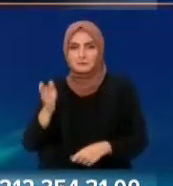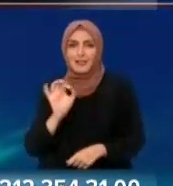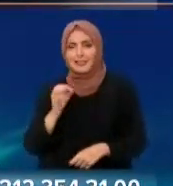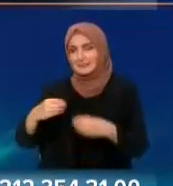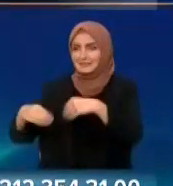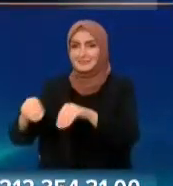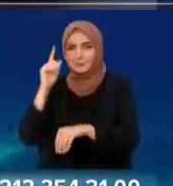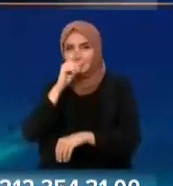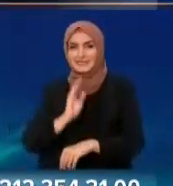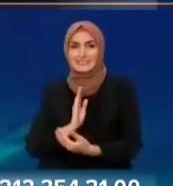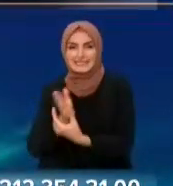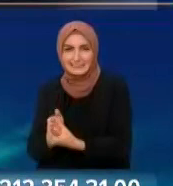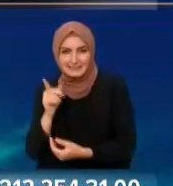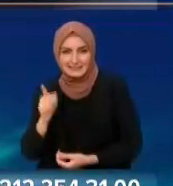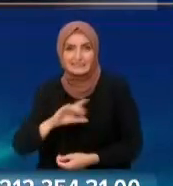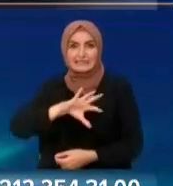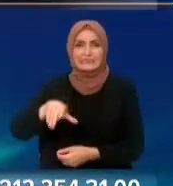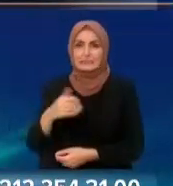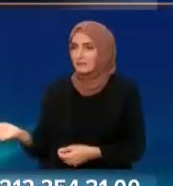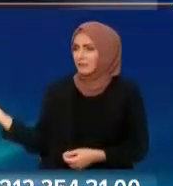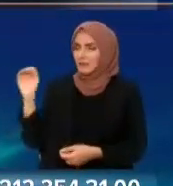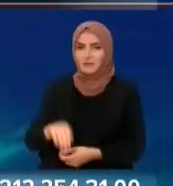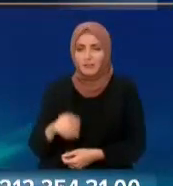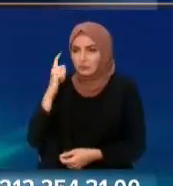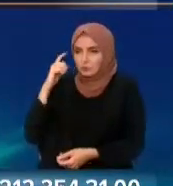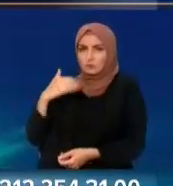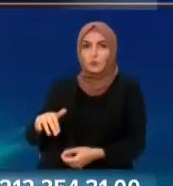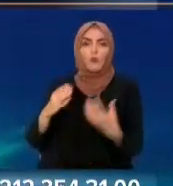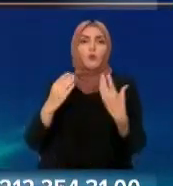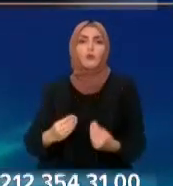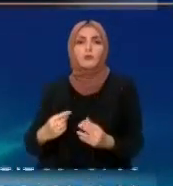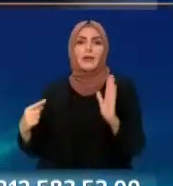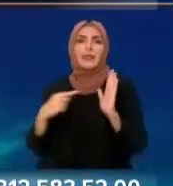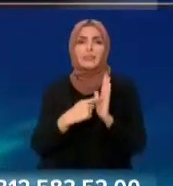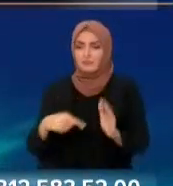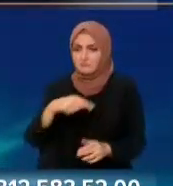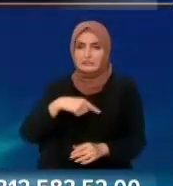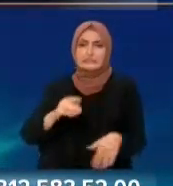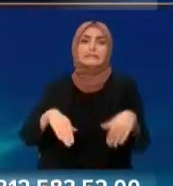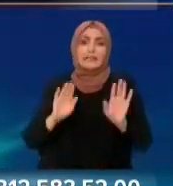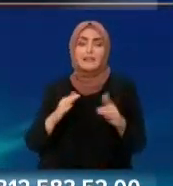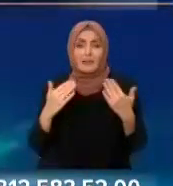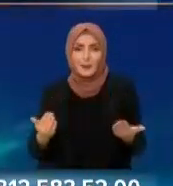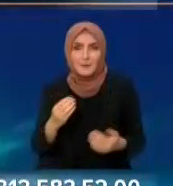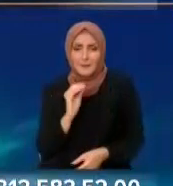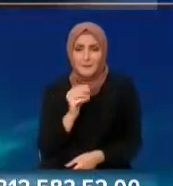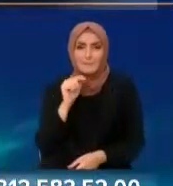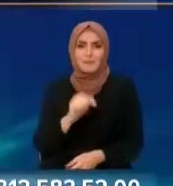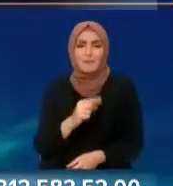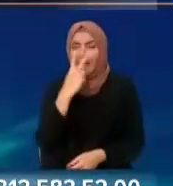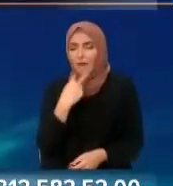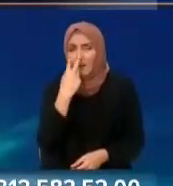dükkanı basmasıyla neye uğradığını şaşırdı. Hedef onlar değildi elbette ama küçücük bebek o an ağlama krizine